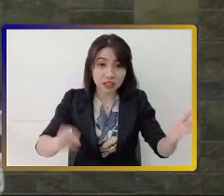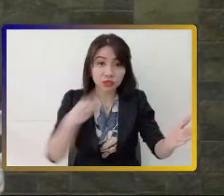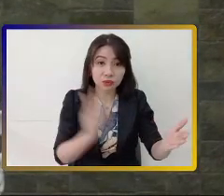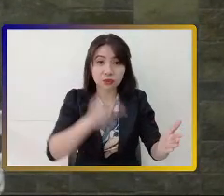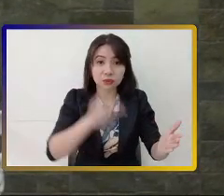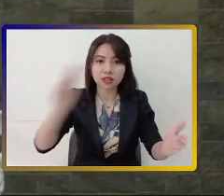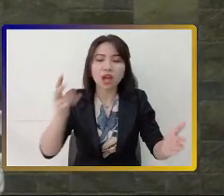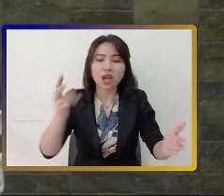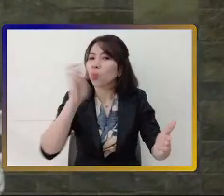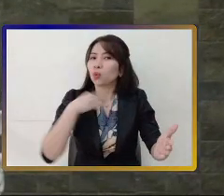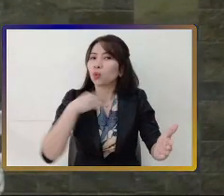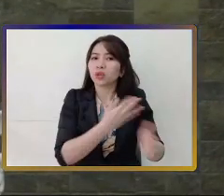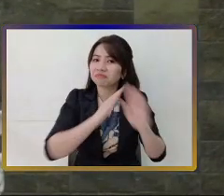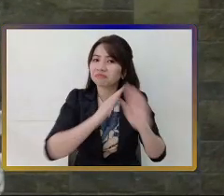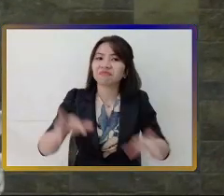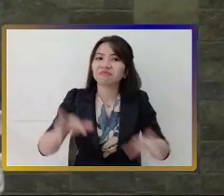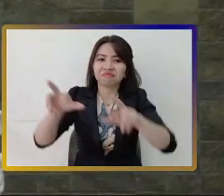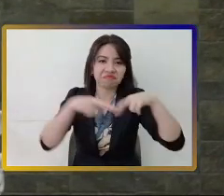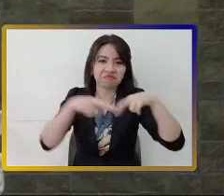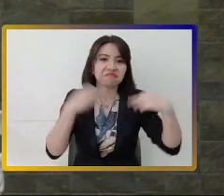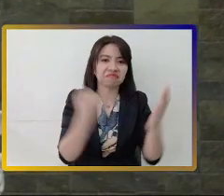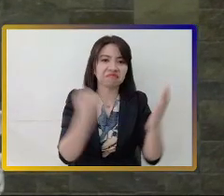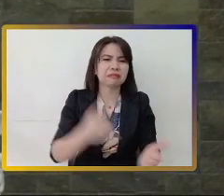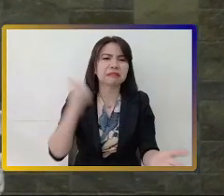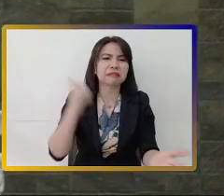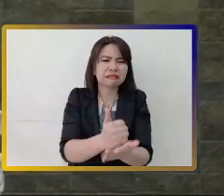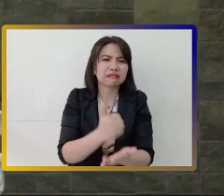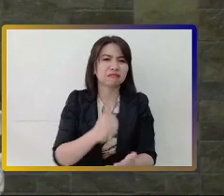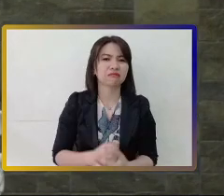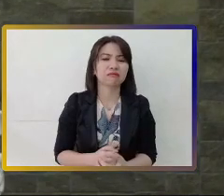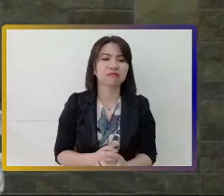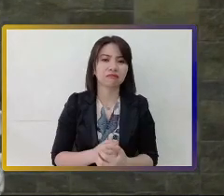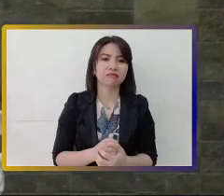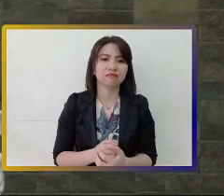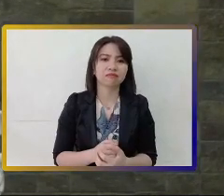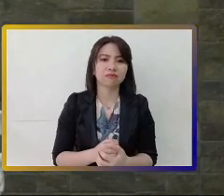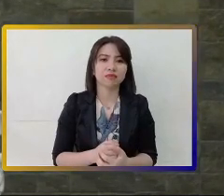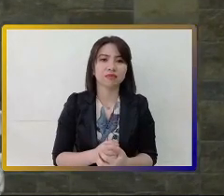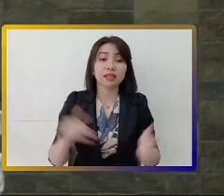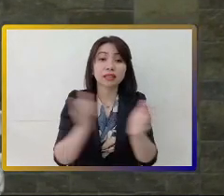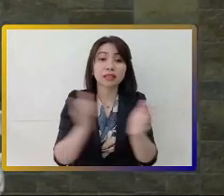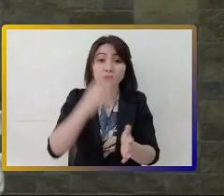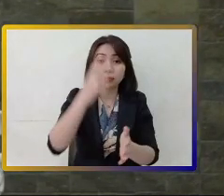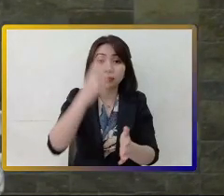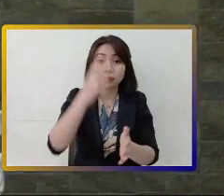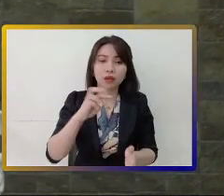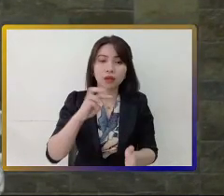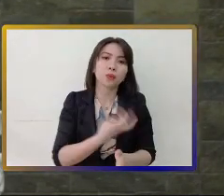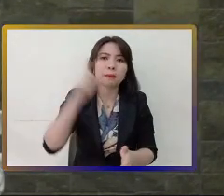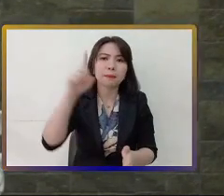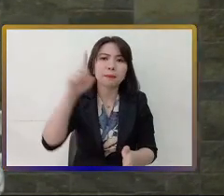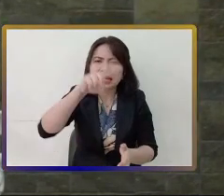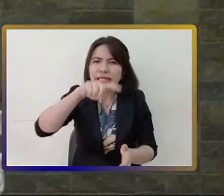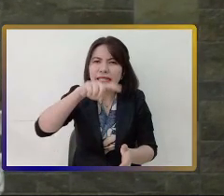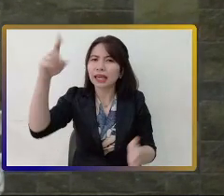Oh, man. So, brethren, kinakailangan ma-review po natin. And